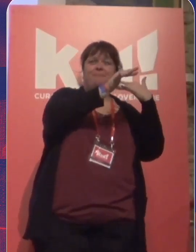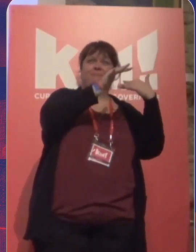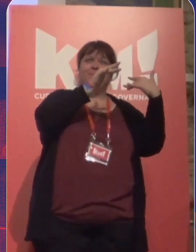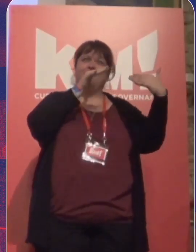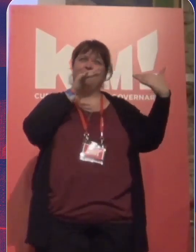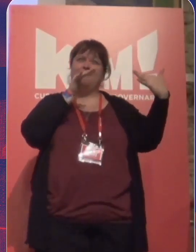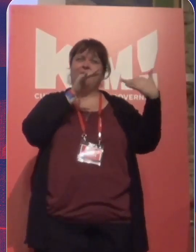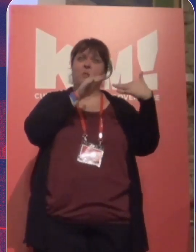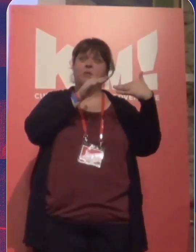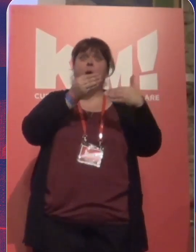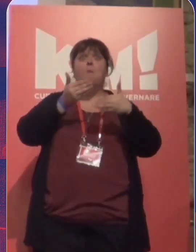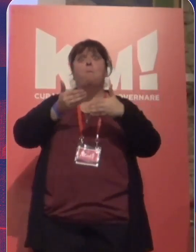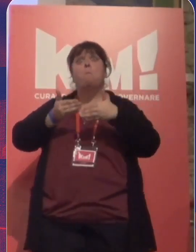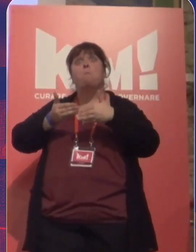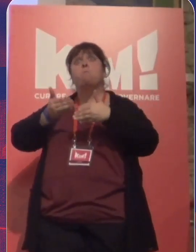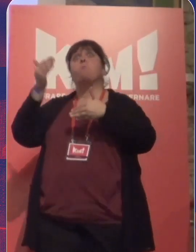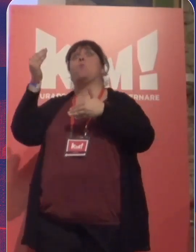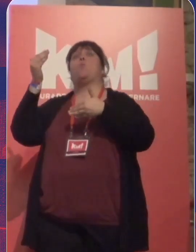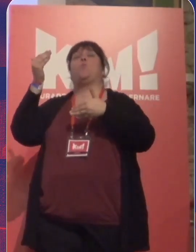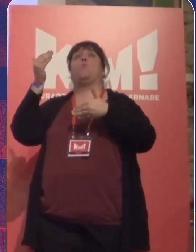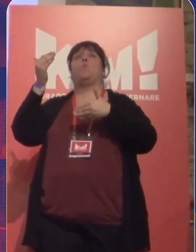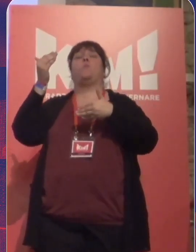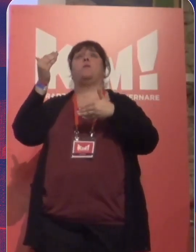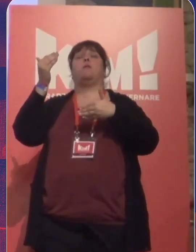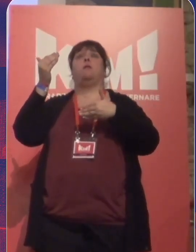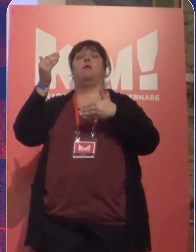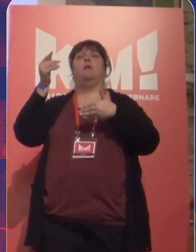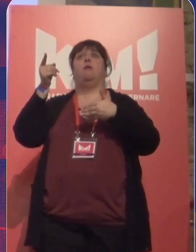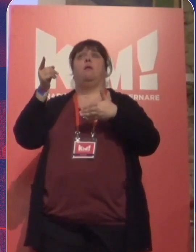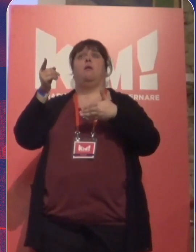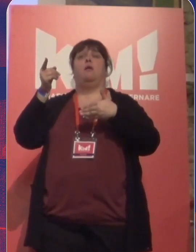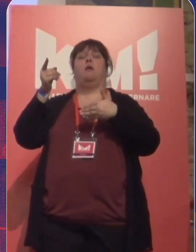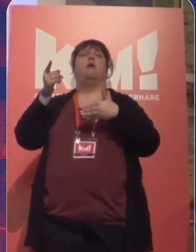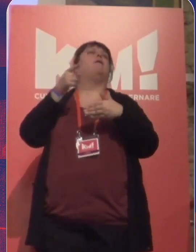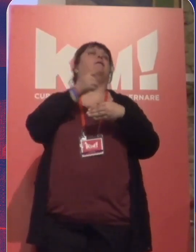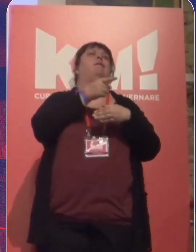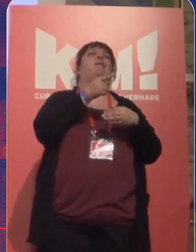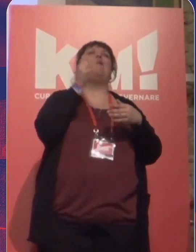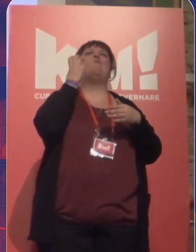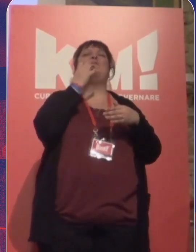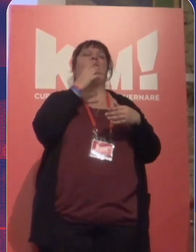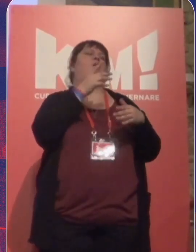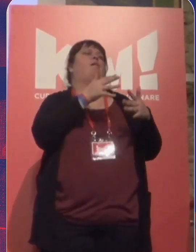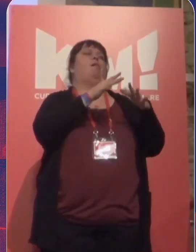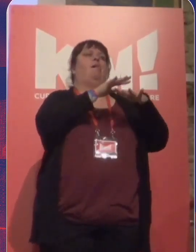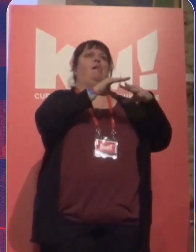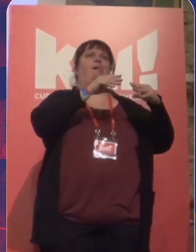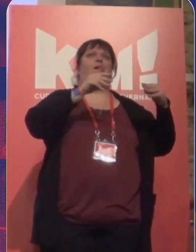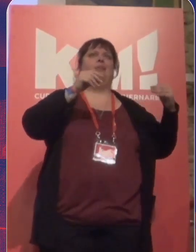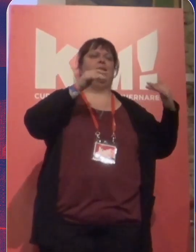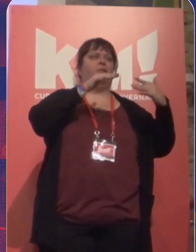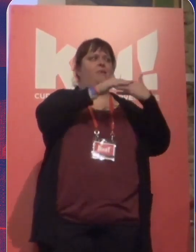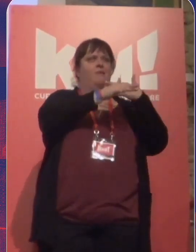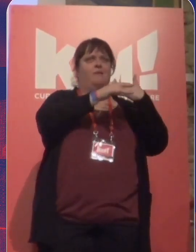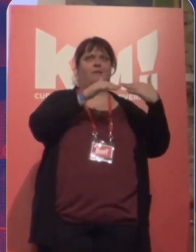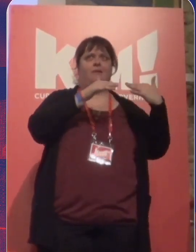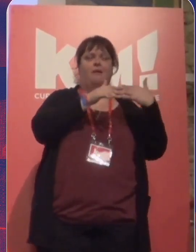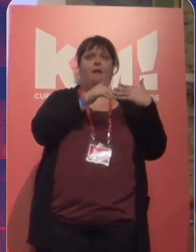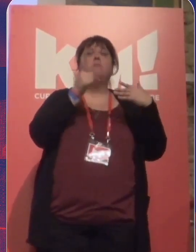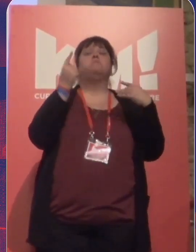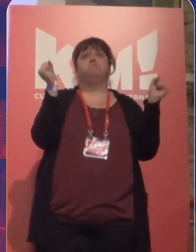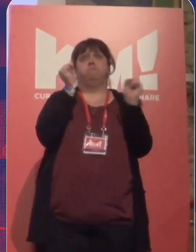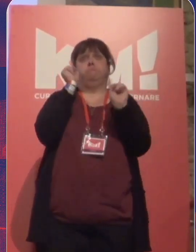la membrana porosa di cui parla freud le fobie sociali sono questo dal punto di vista clinico sono